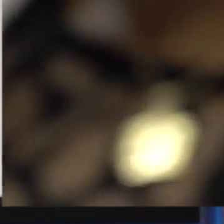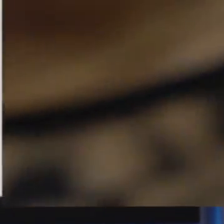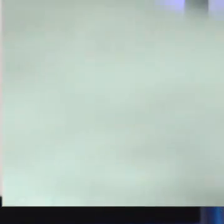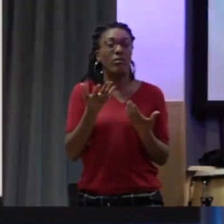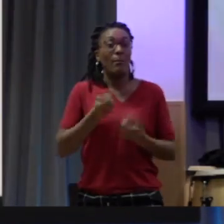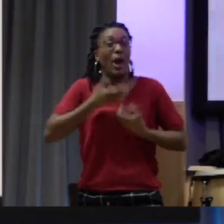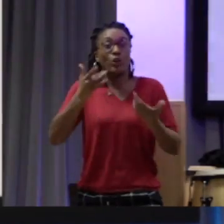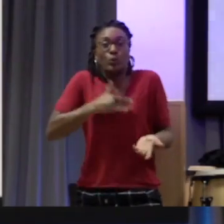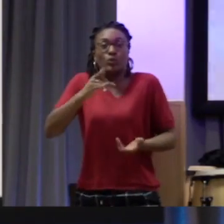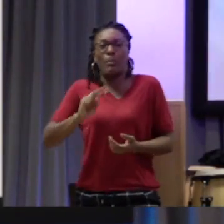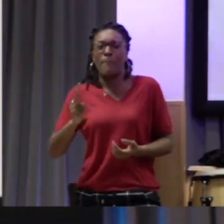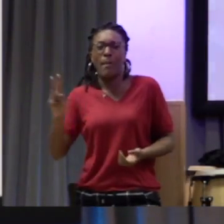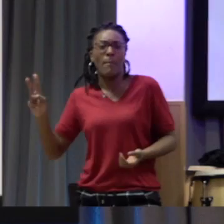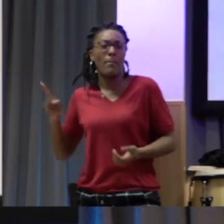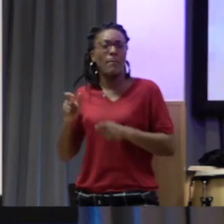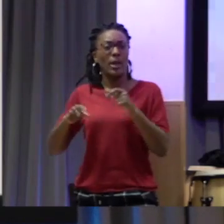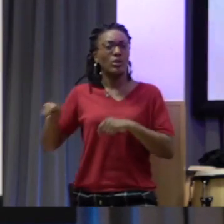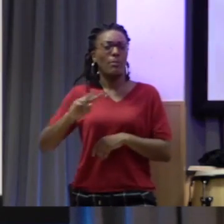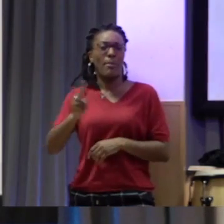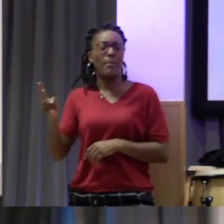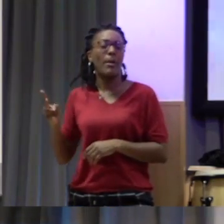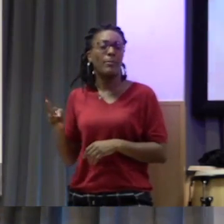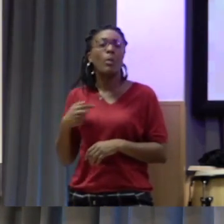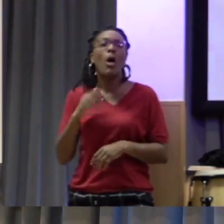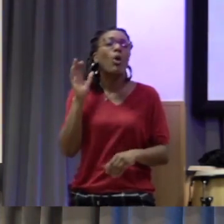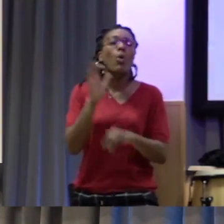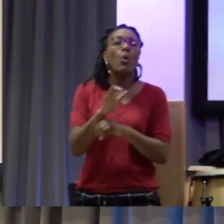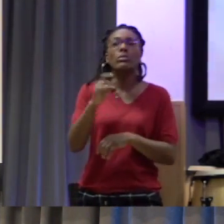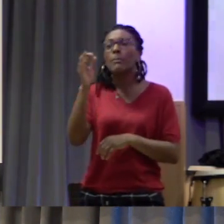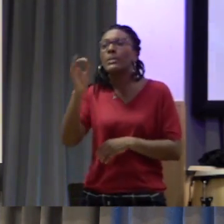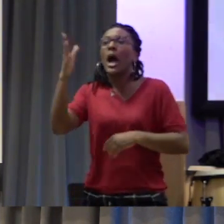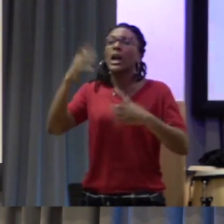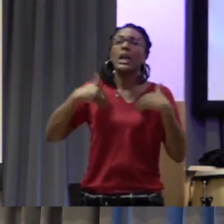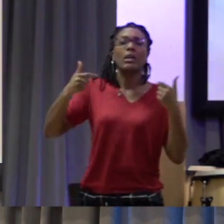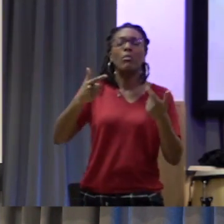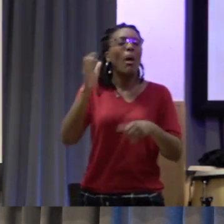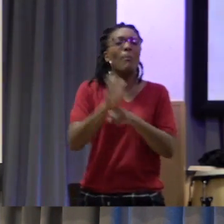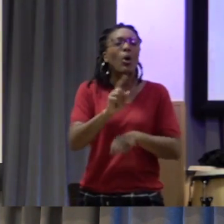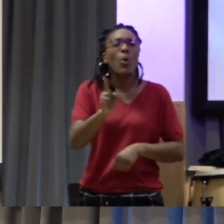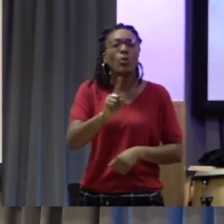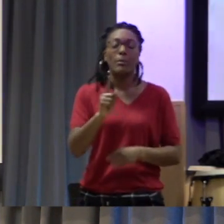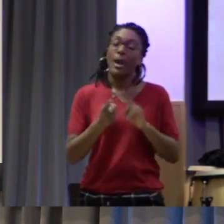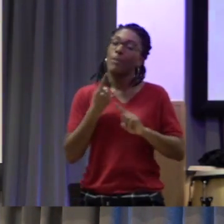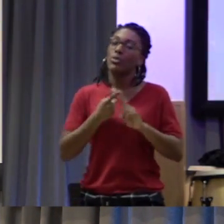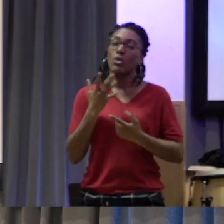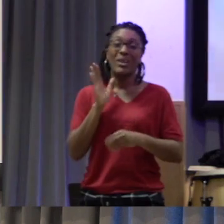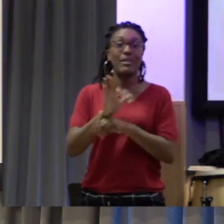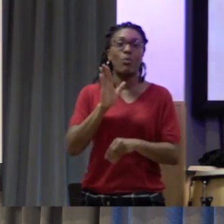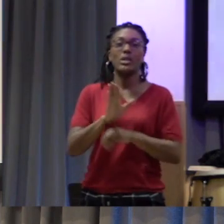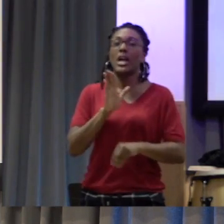bénis. Je n'ai rien contre. Mais j'estime que le témoignage d'abord, c'est le salut de l'âme.